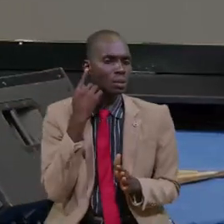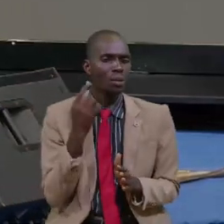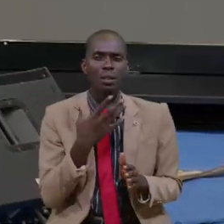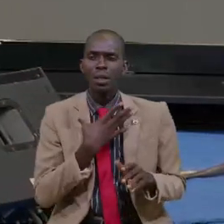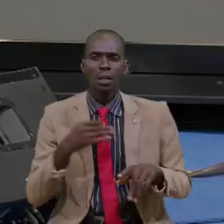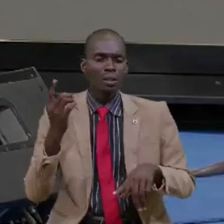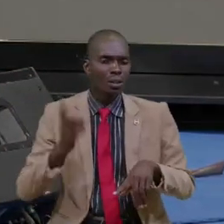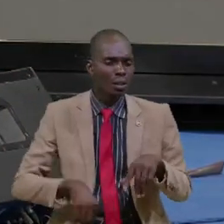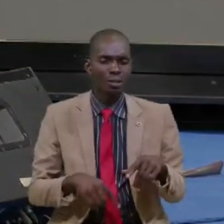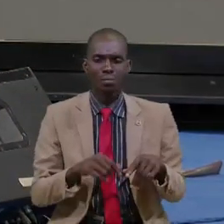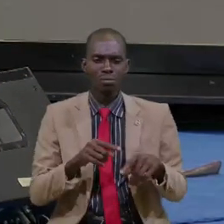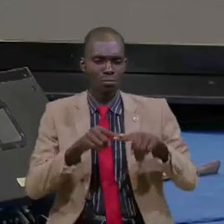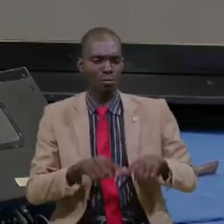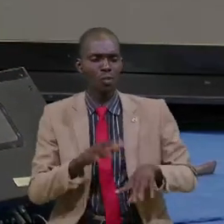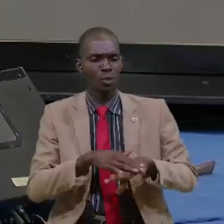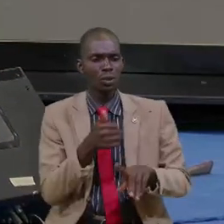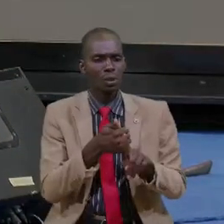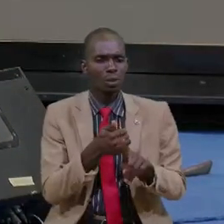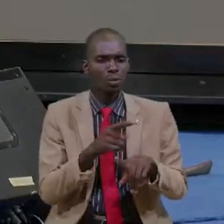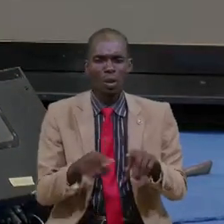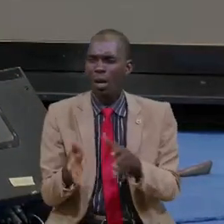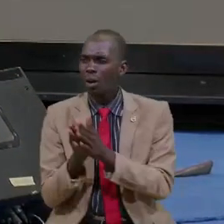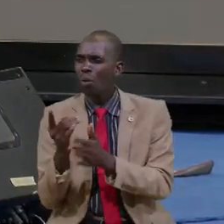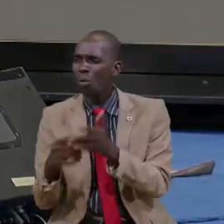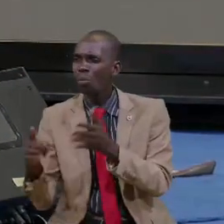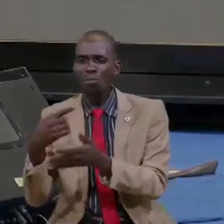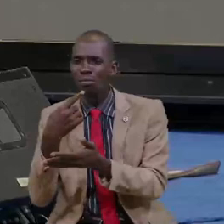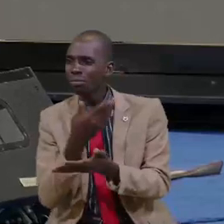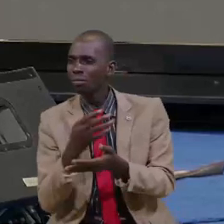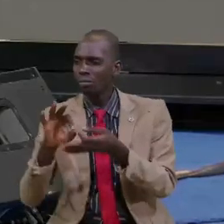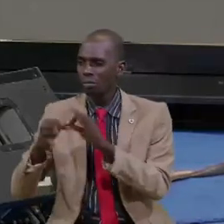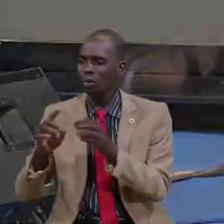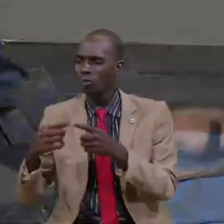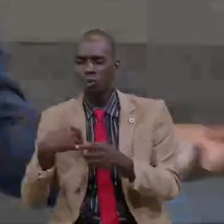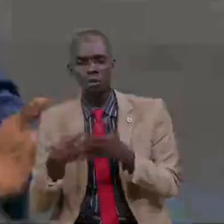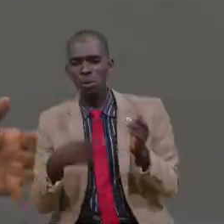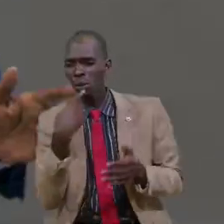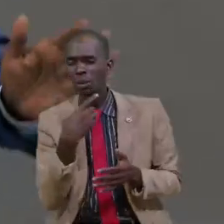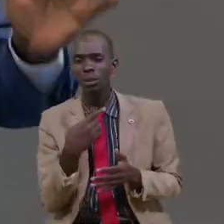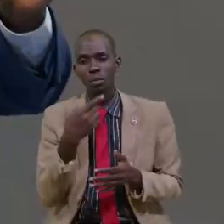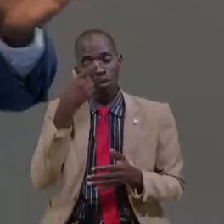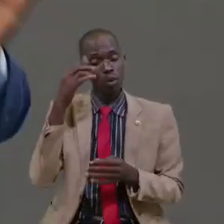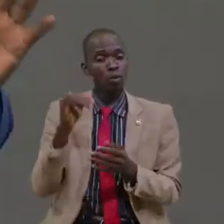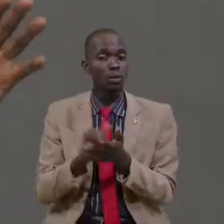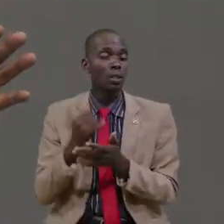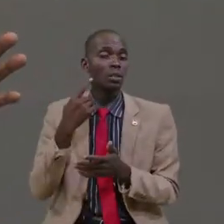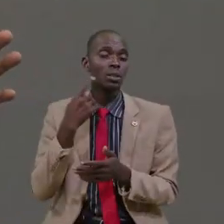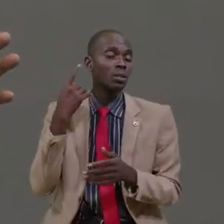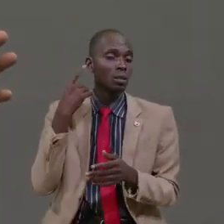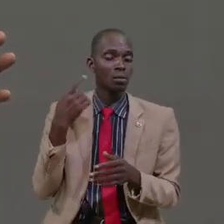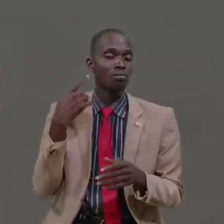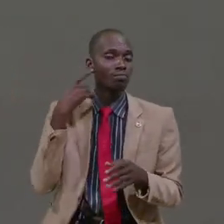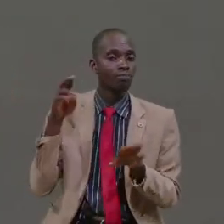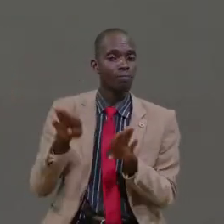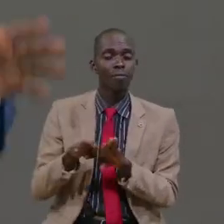est devenue sourde, n'entend plus rien. De quoi il parle là-bas? Parce qu'il n'entend plus. Oui, c'est la captivité